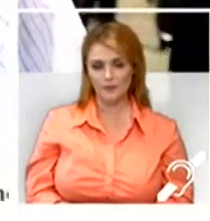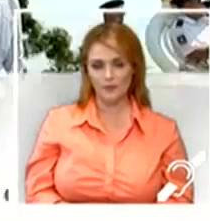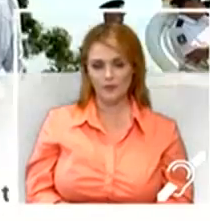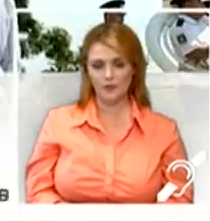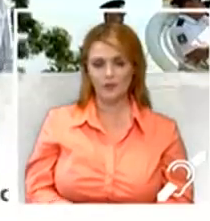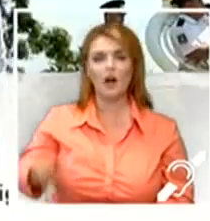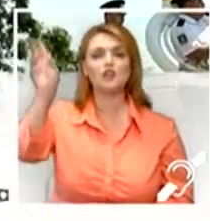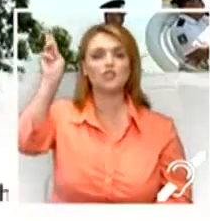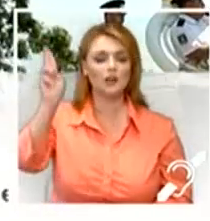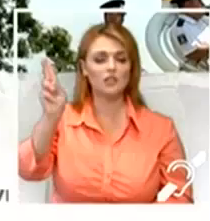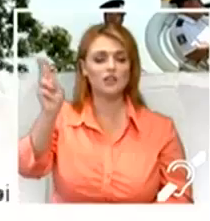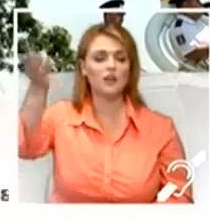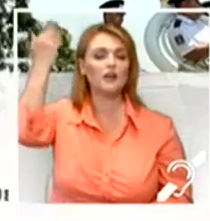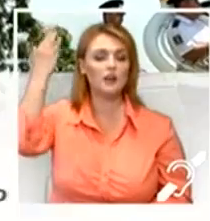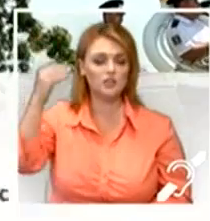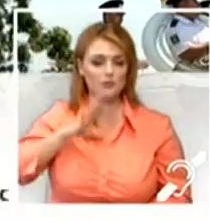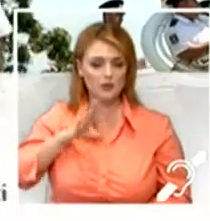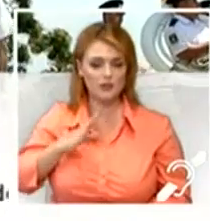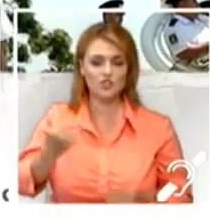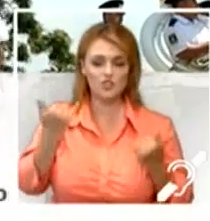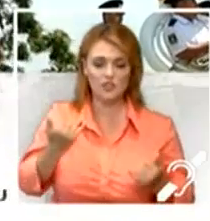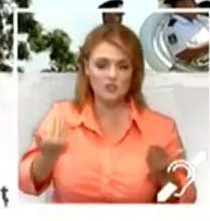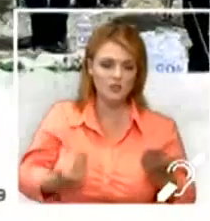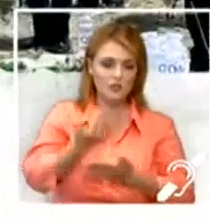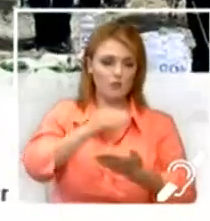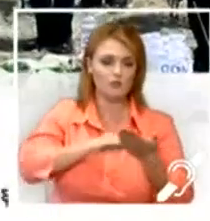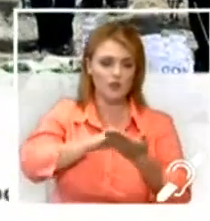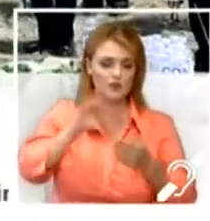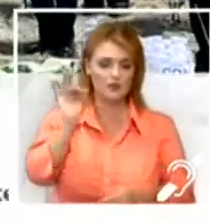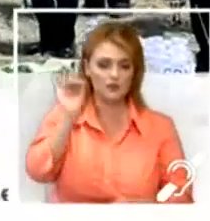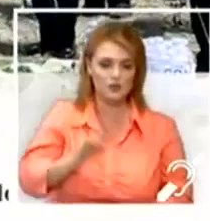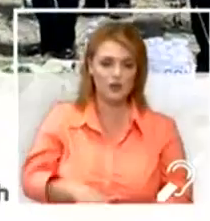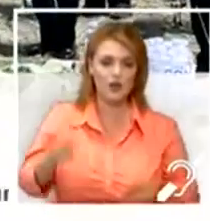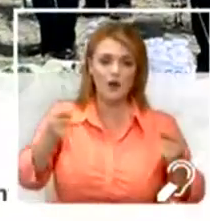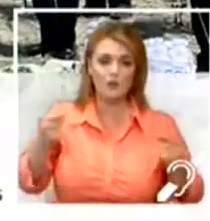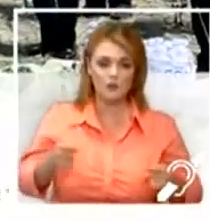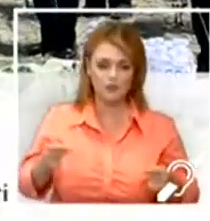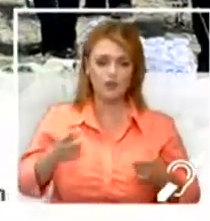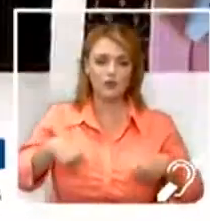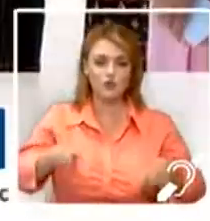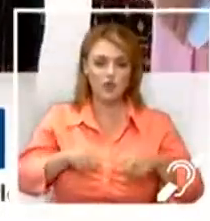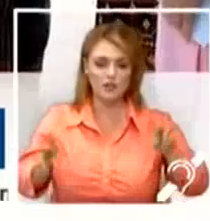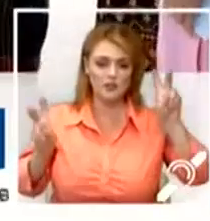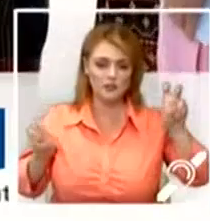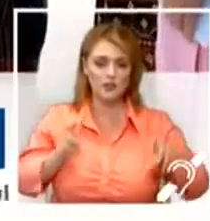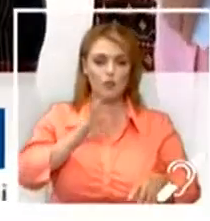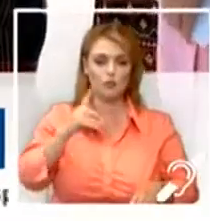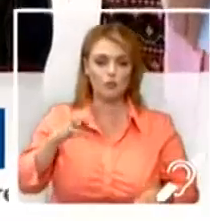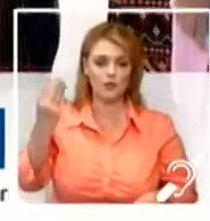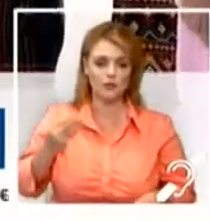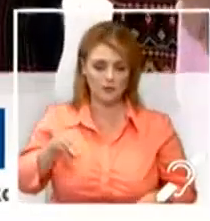atunci, bun, succesorii lor, de fapt, același lucru fac. Potrivit Asociației Monumentum, în perioada